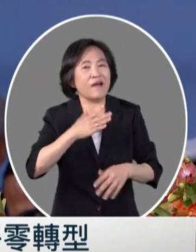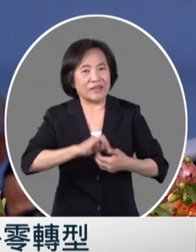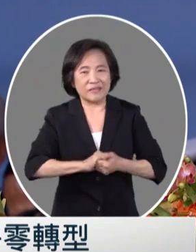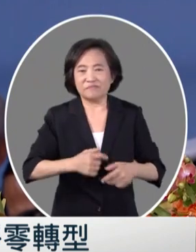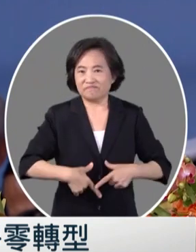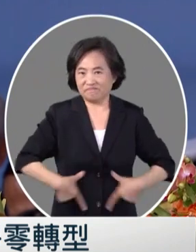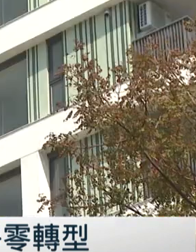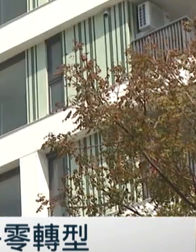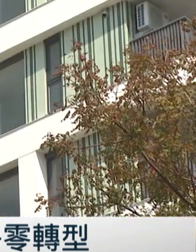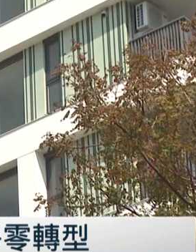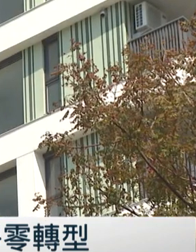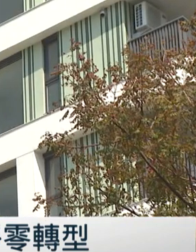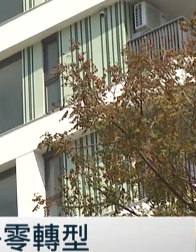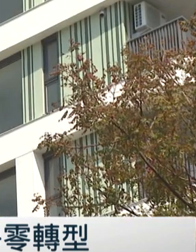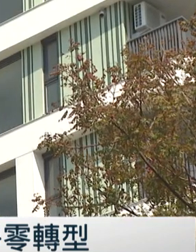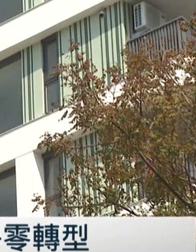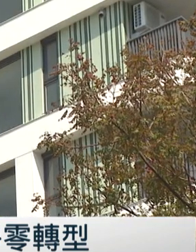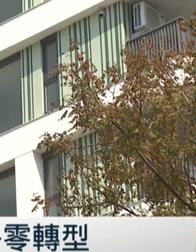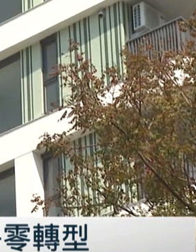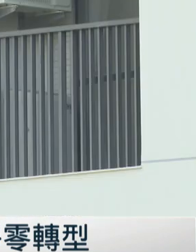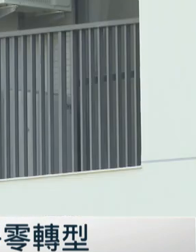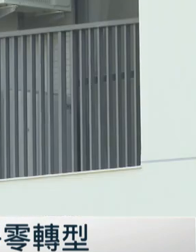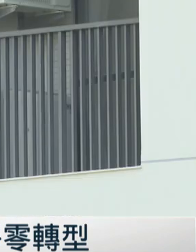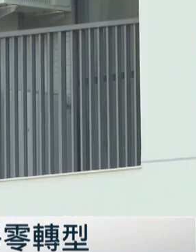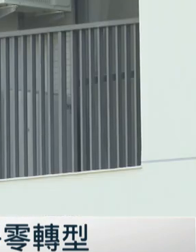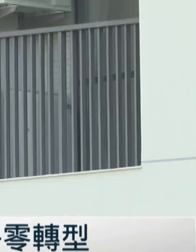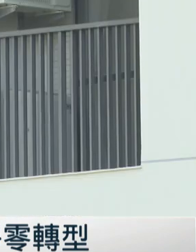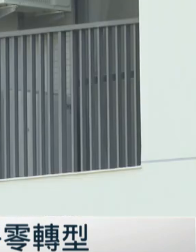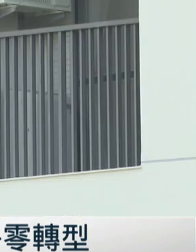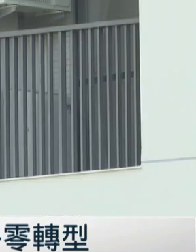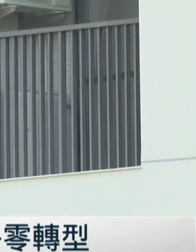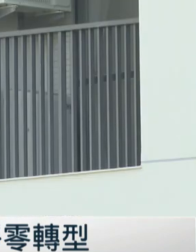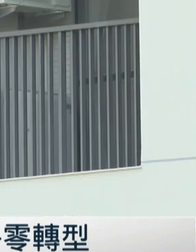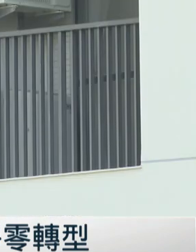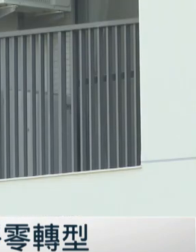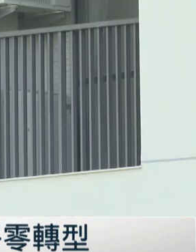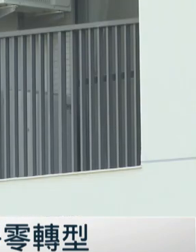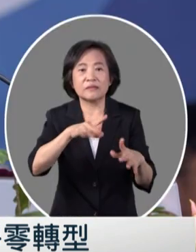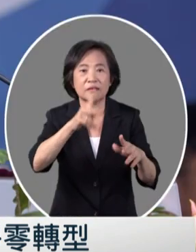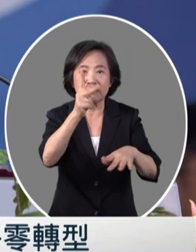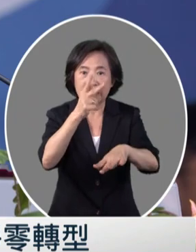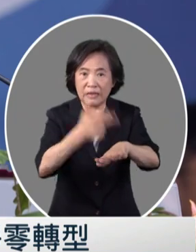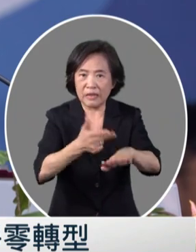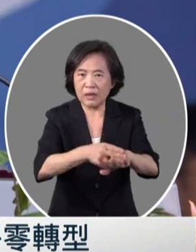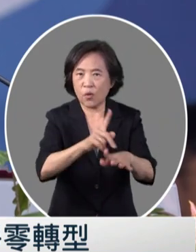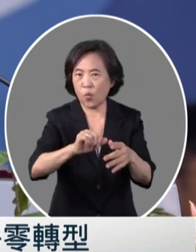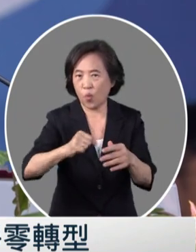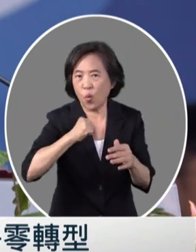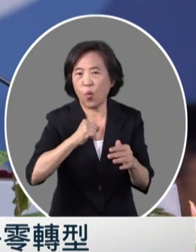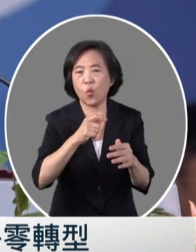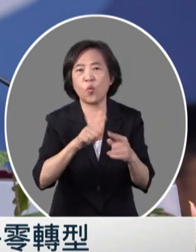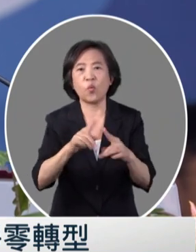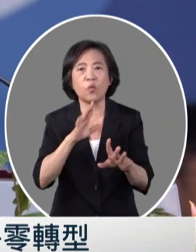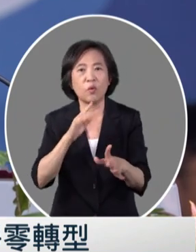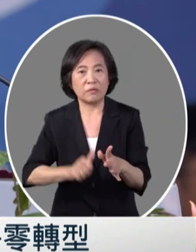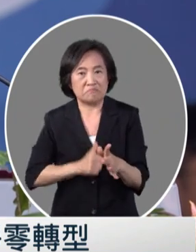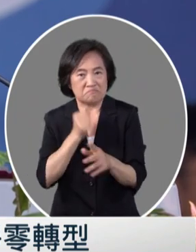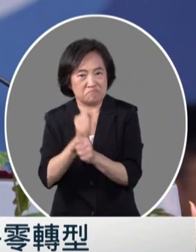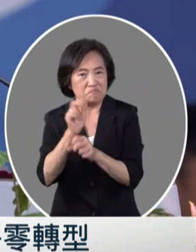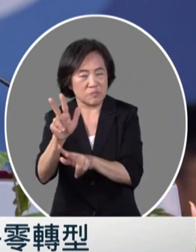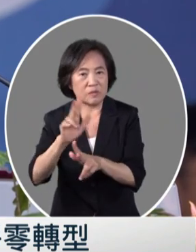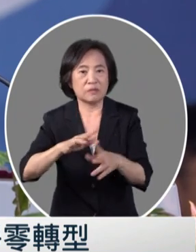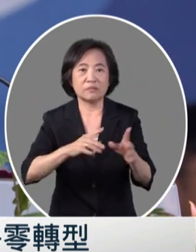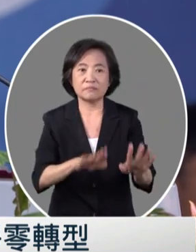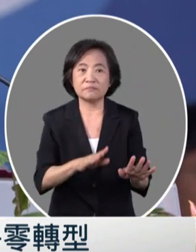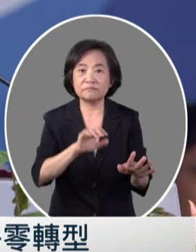基本工资，当然还有投入社宅的推动。然而，同样跟时间赛跑的，还有一步步要实现的